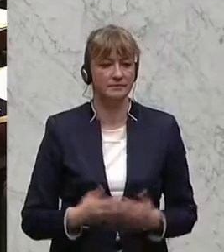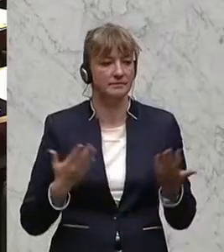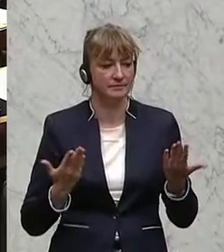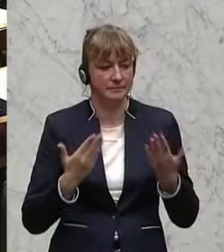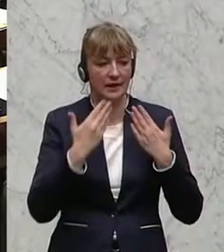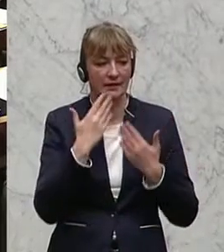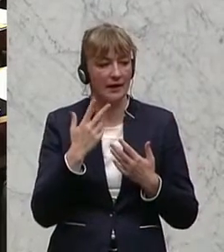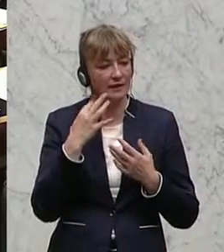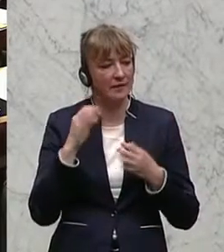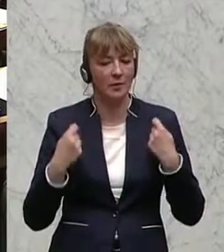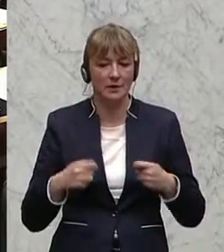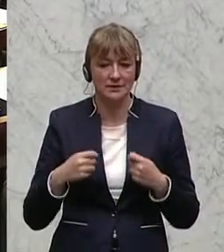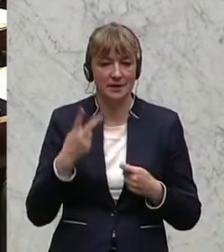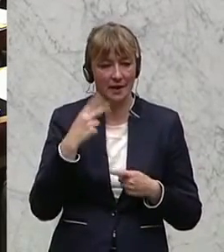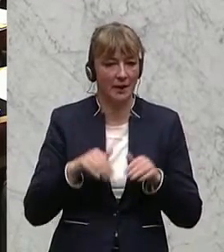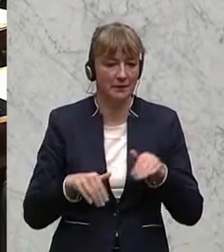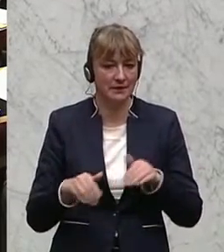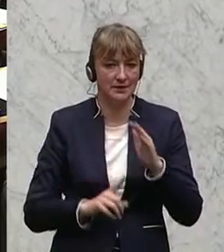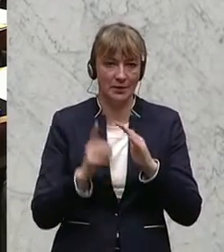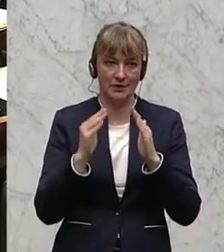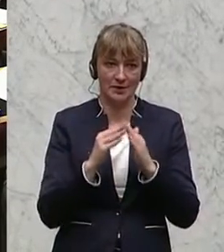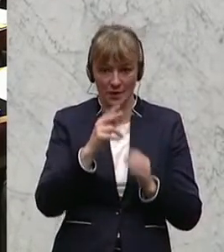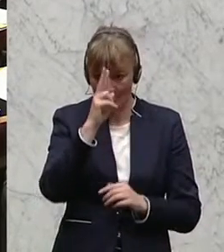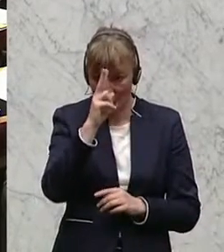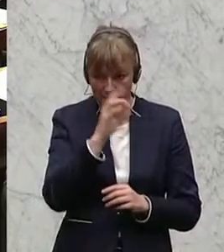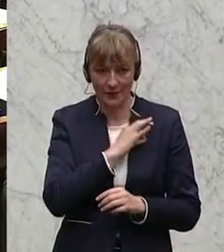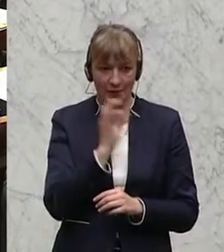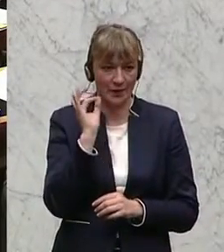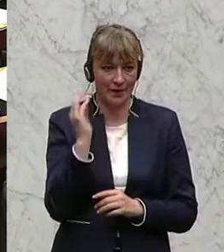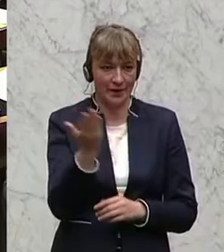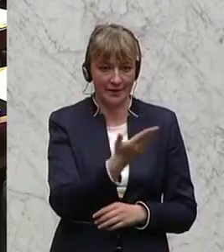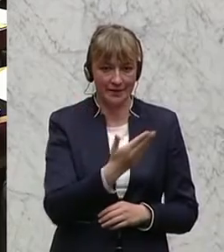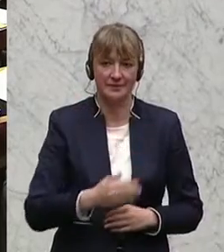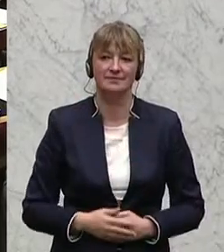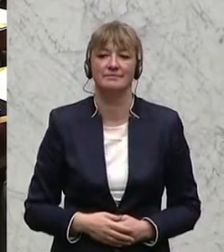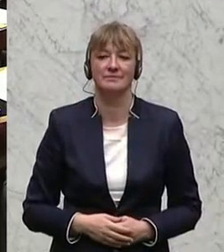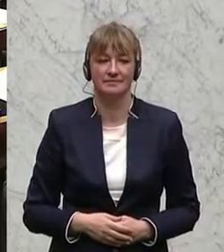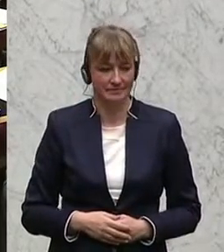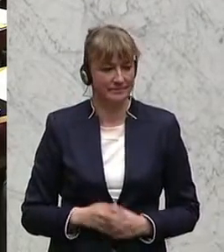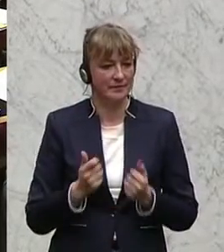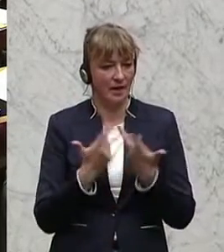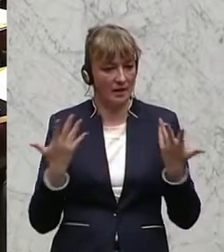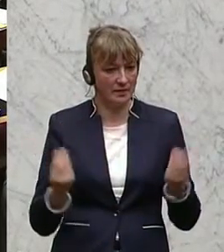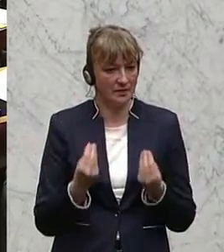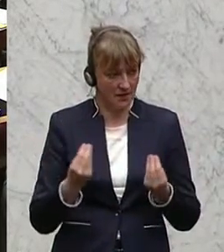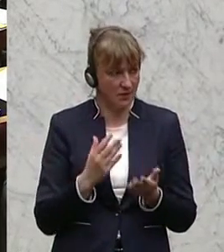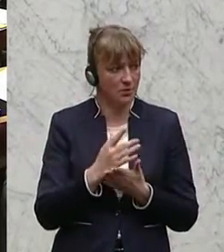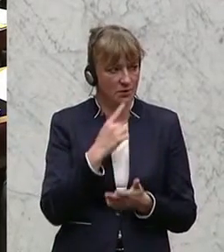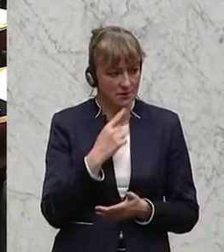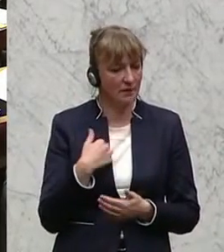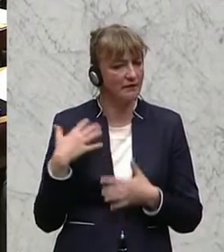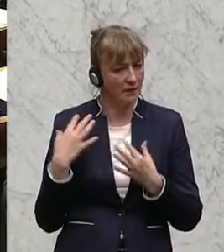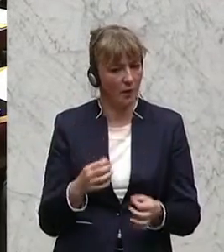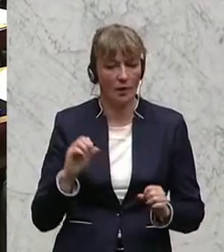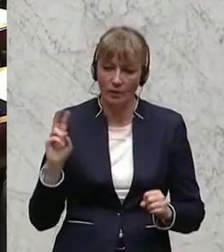Ja, danke, Frau Präsidentin, Herr Minister, Hohes Haus, werte Kollegen. Ja, es ist einiges gesprochen worden. Ich wiederhole es noch einmal, dass